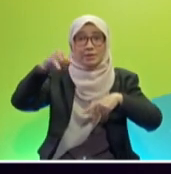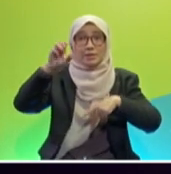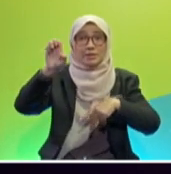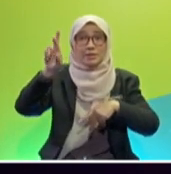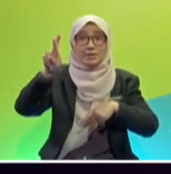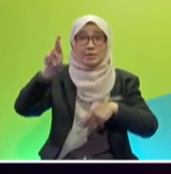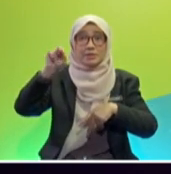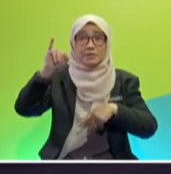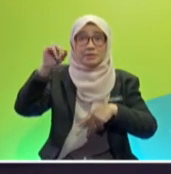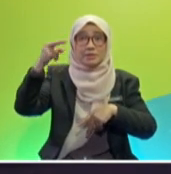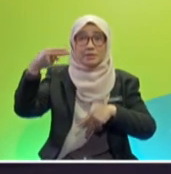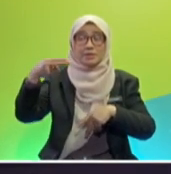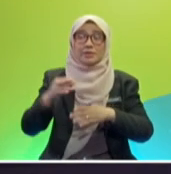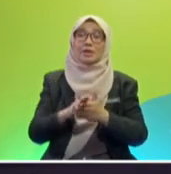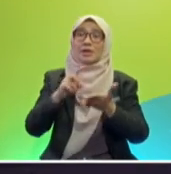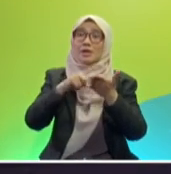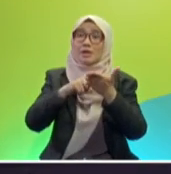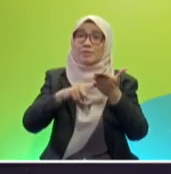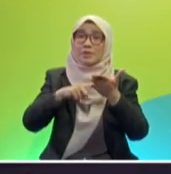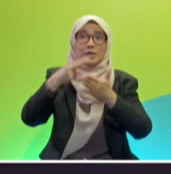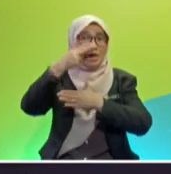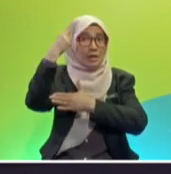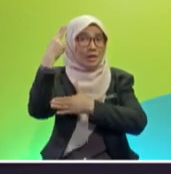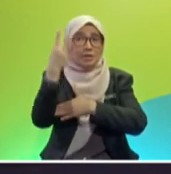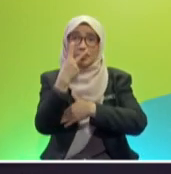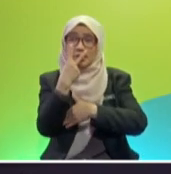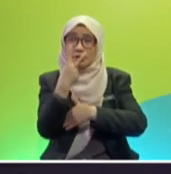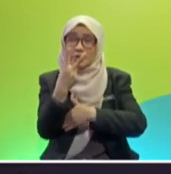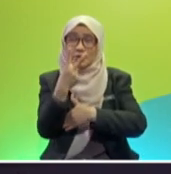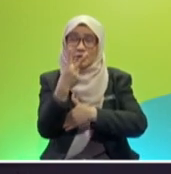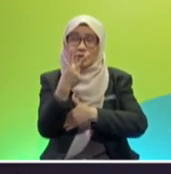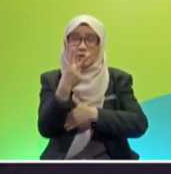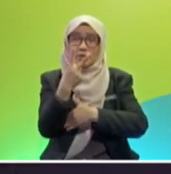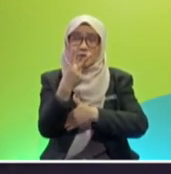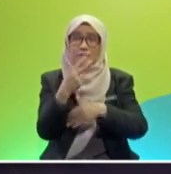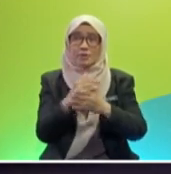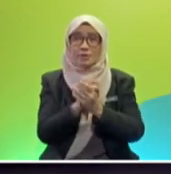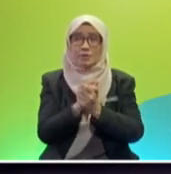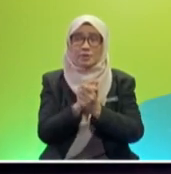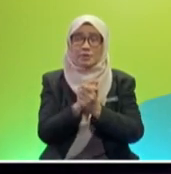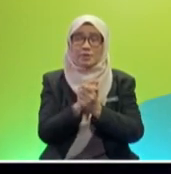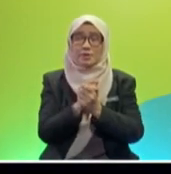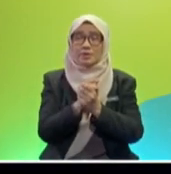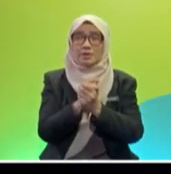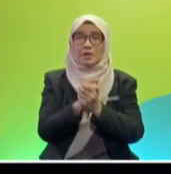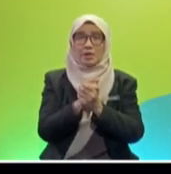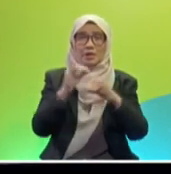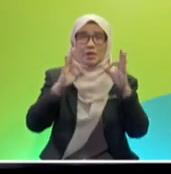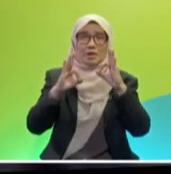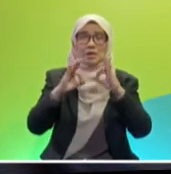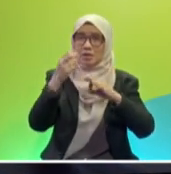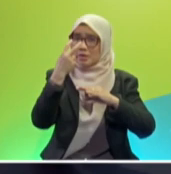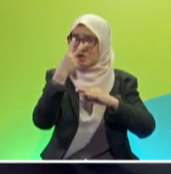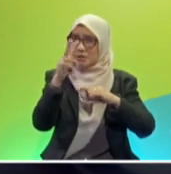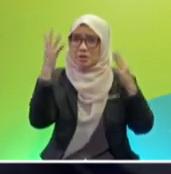guna. Okey, apa yang Hanif perhatikan? Plastik jernih itu bentuknya bunga tapi di skrin tak ada